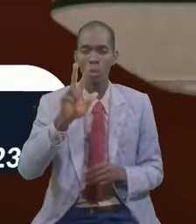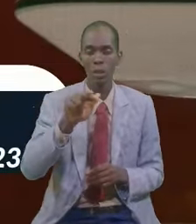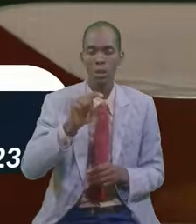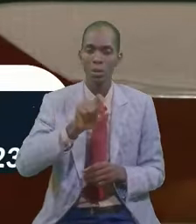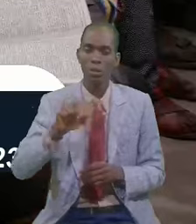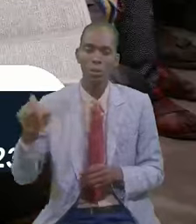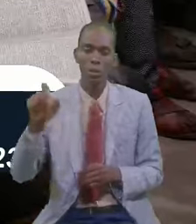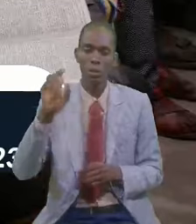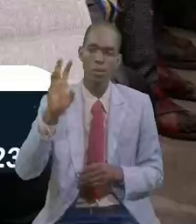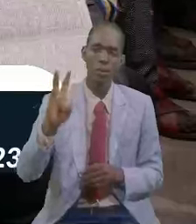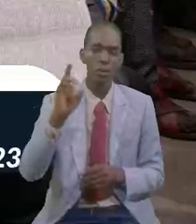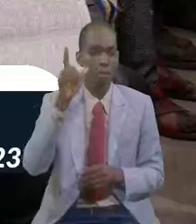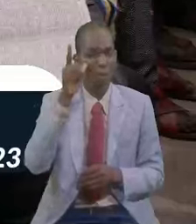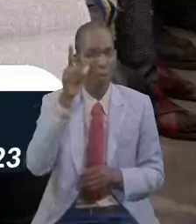Luc